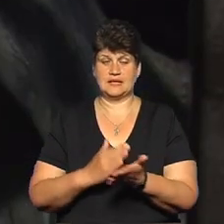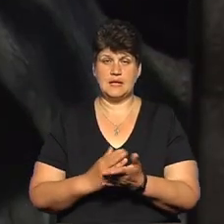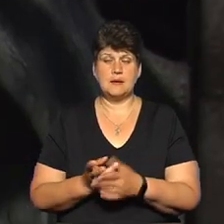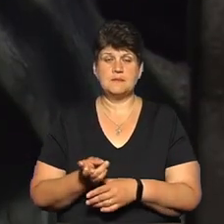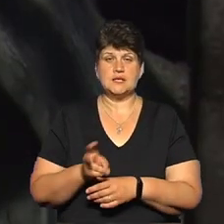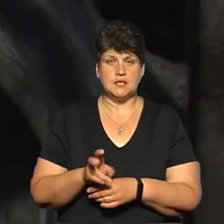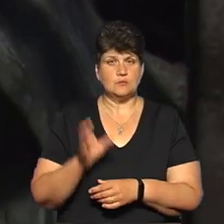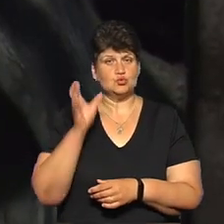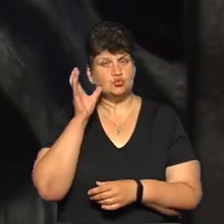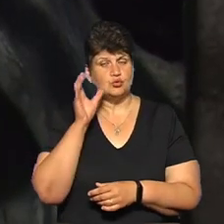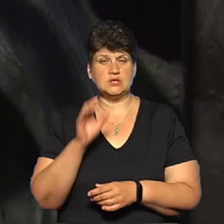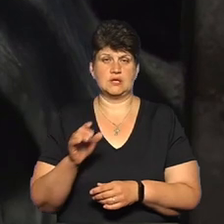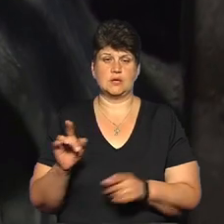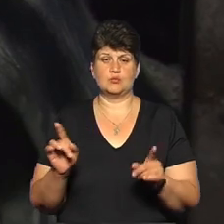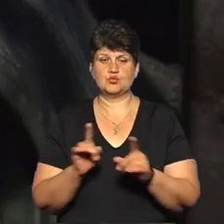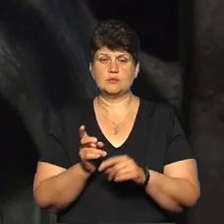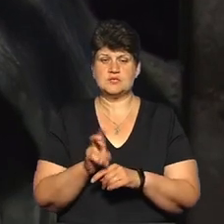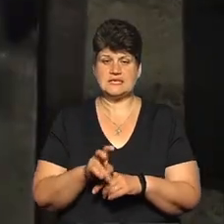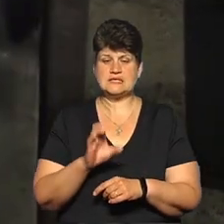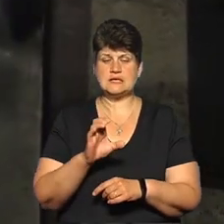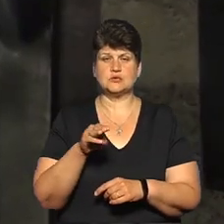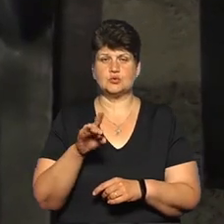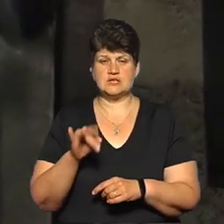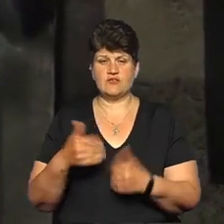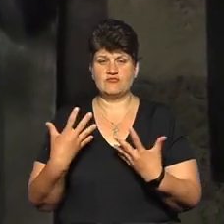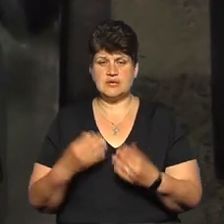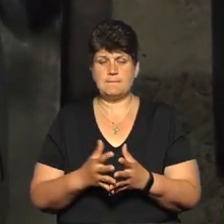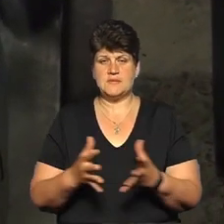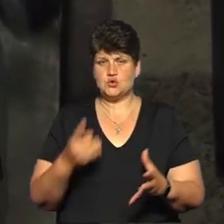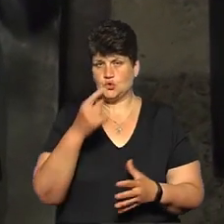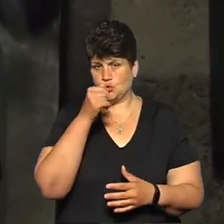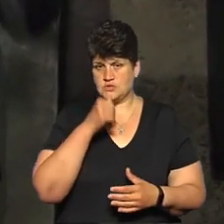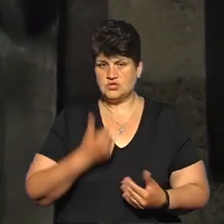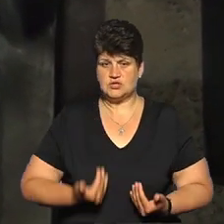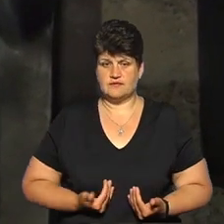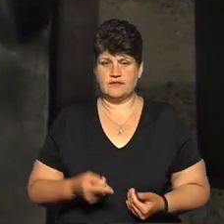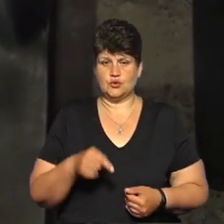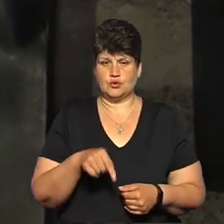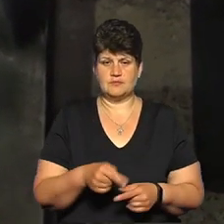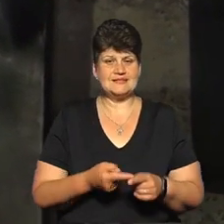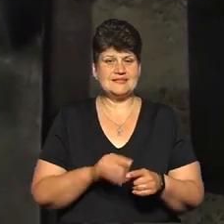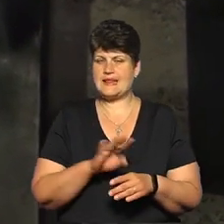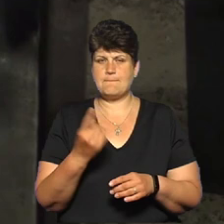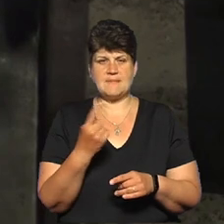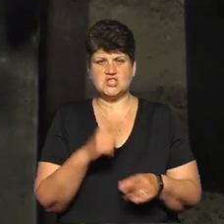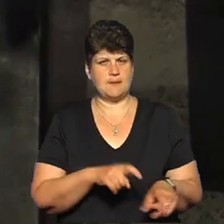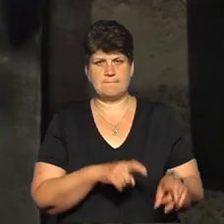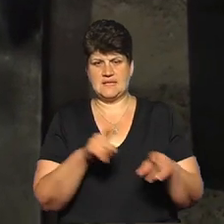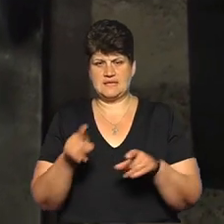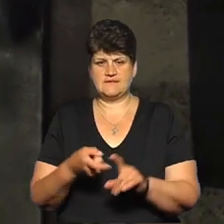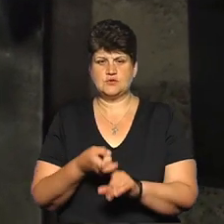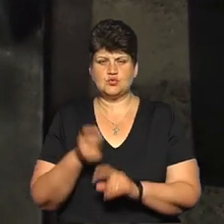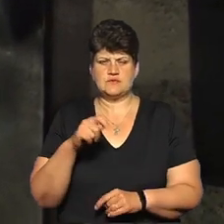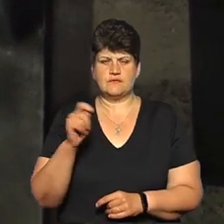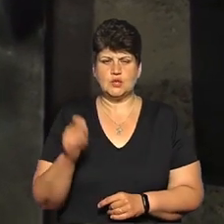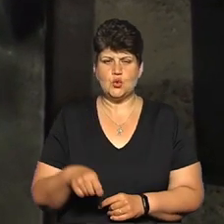Світлана Стротинська. Жінка більше місяця живе в Тернополі. Для мене це вже не перший переїзд у зв'язку з війною.